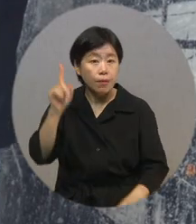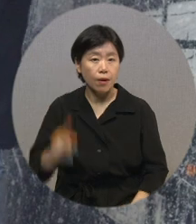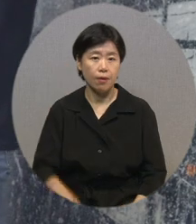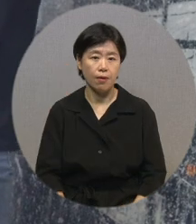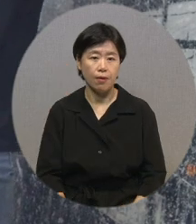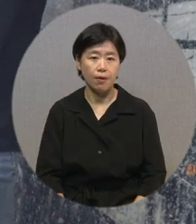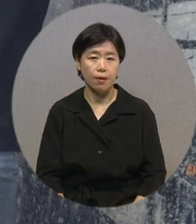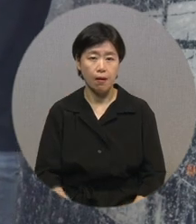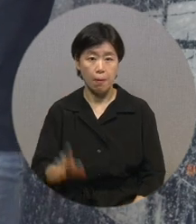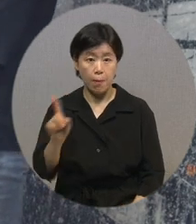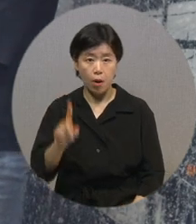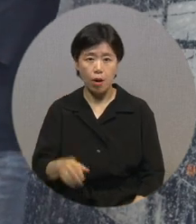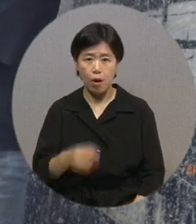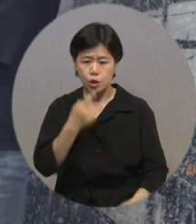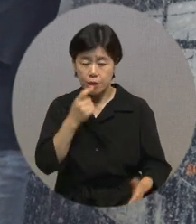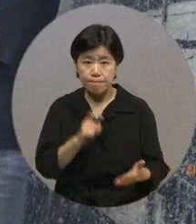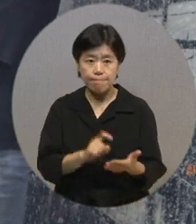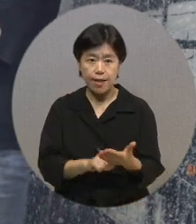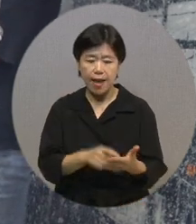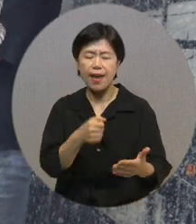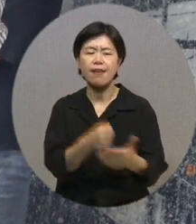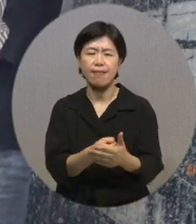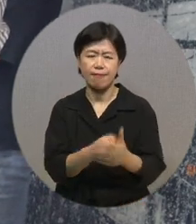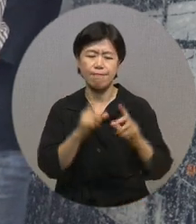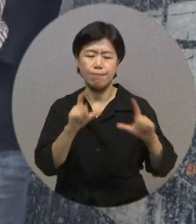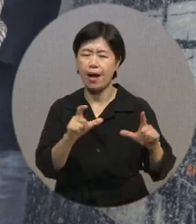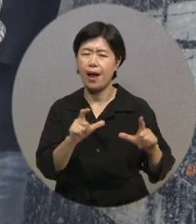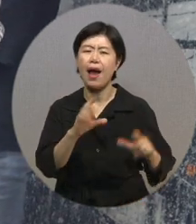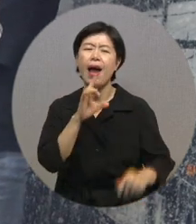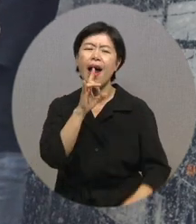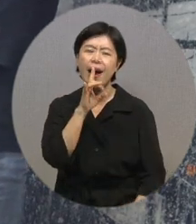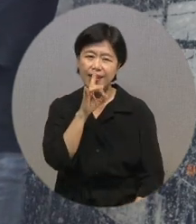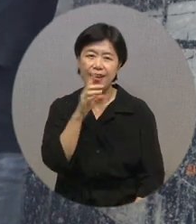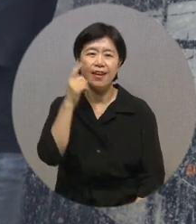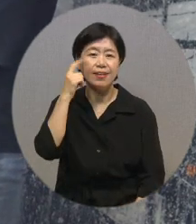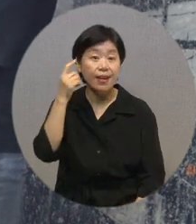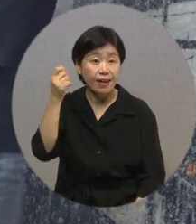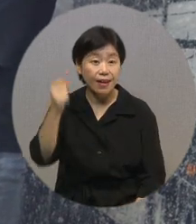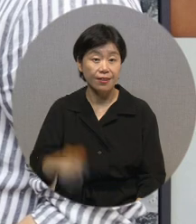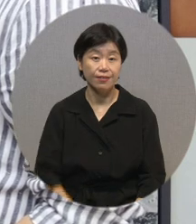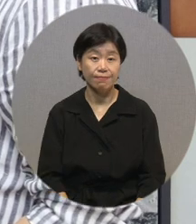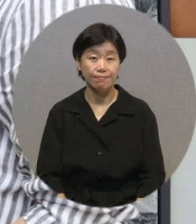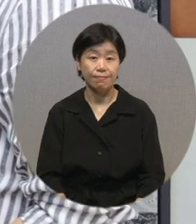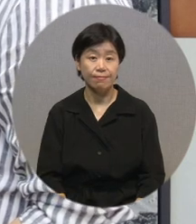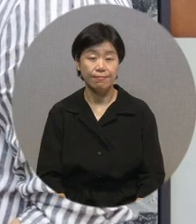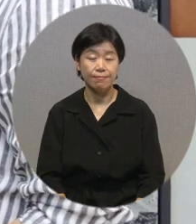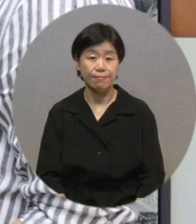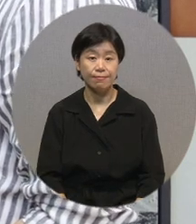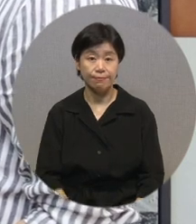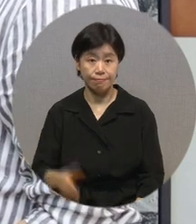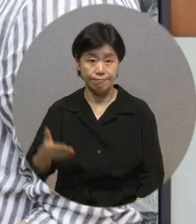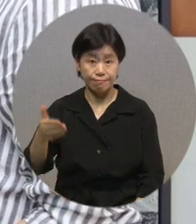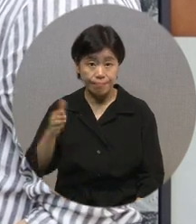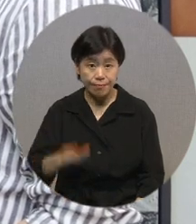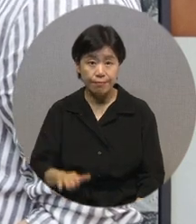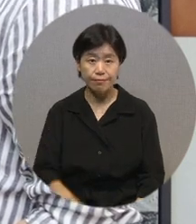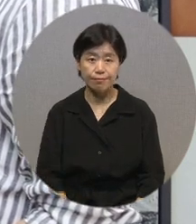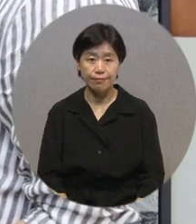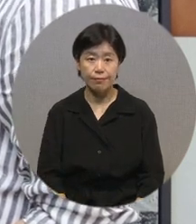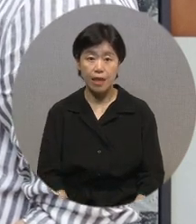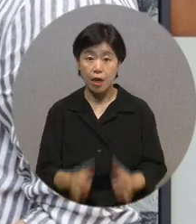것도 함부로 장담하거나 단정 지어서는 안 된다는 것이지만 요지부동일 것만